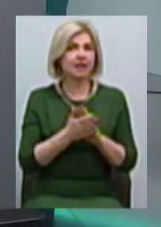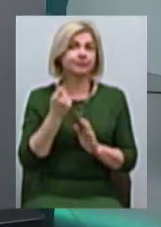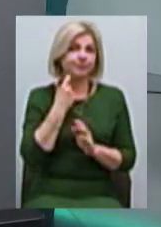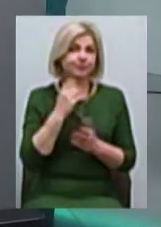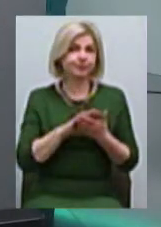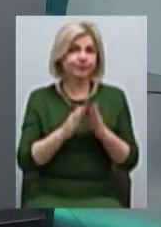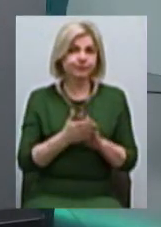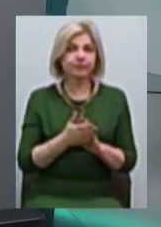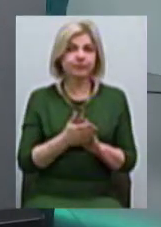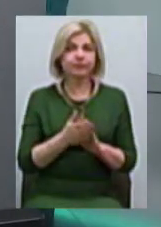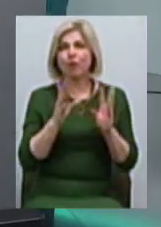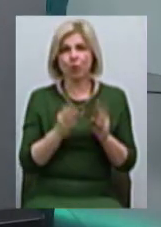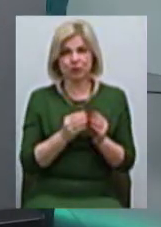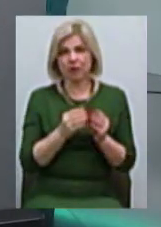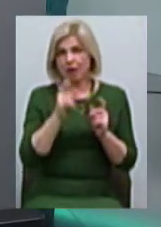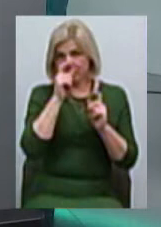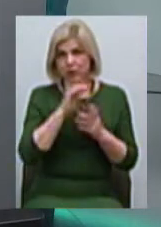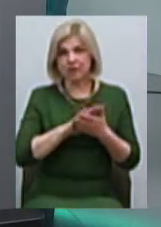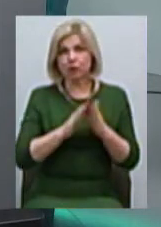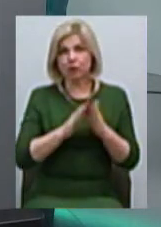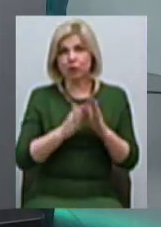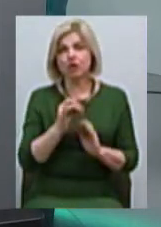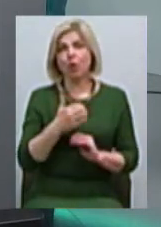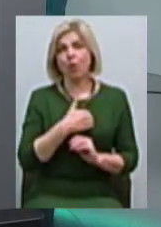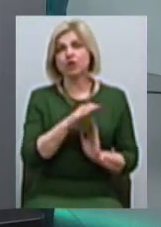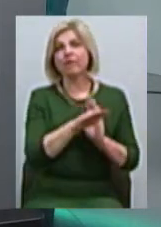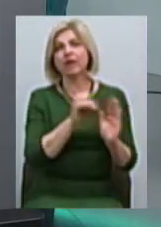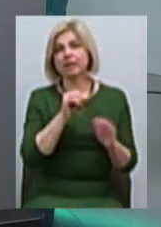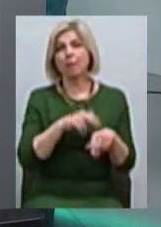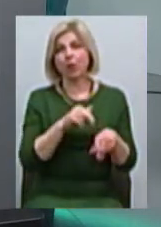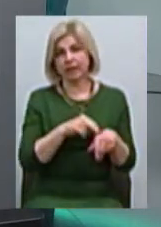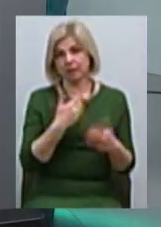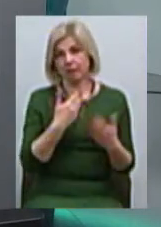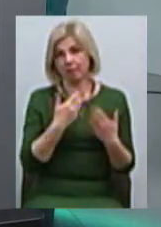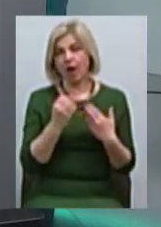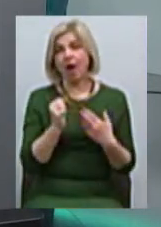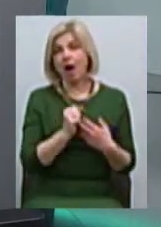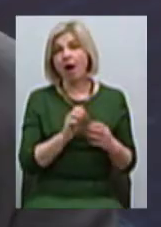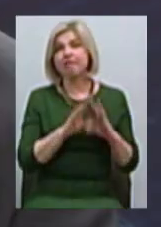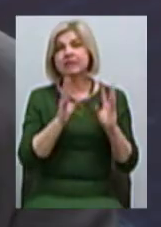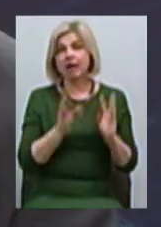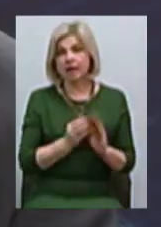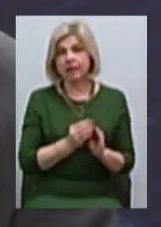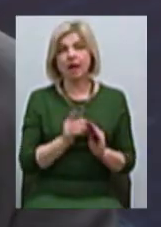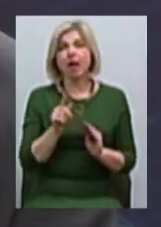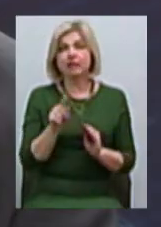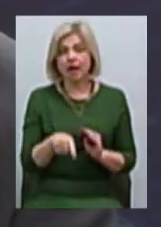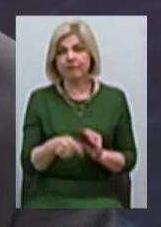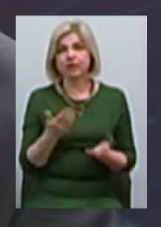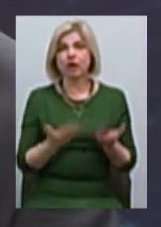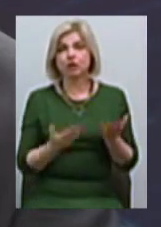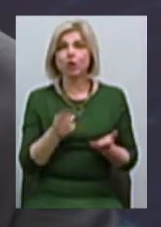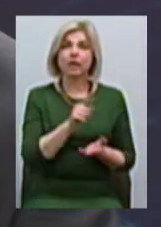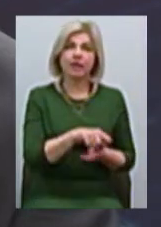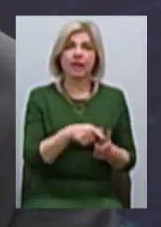взагалі не в адекватному становищі і хоче викликати, я не знаю, поліцію поспілкуватися. Але взагалі-то, навіть якщо ті